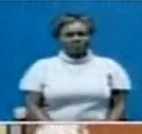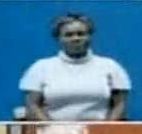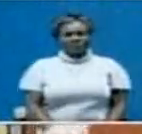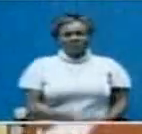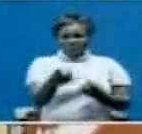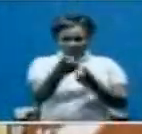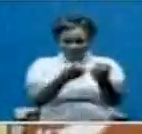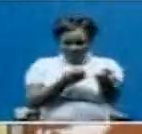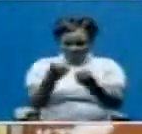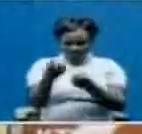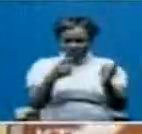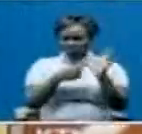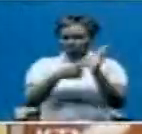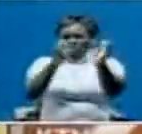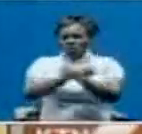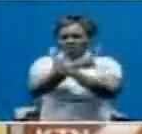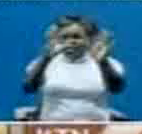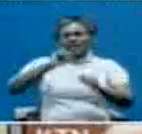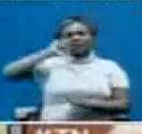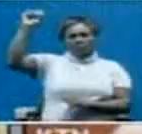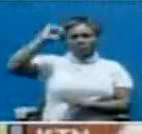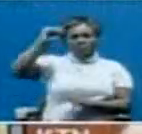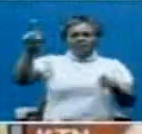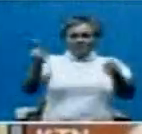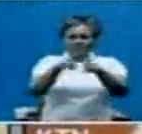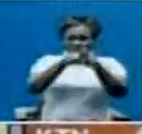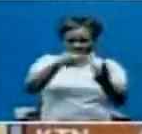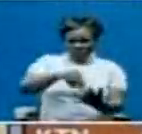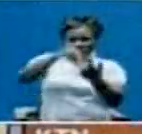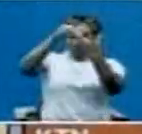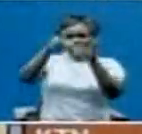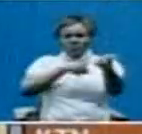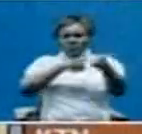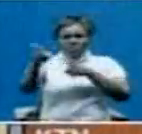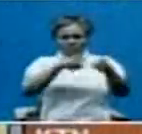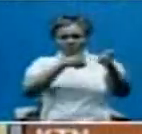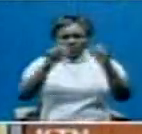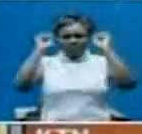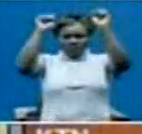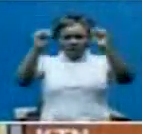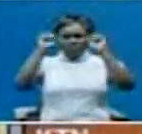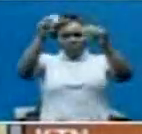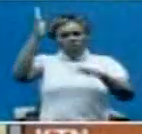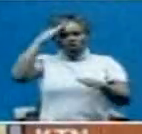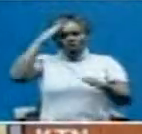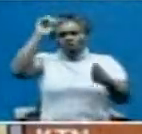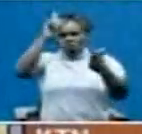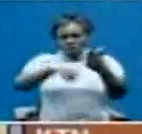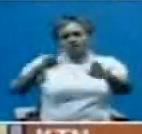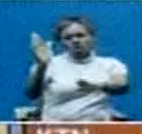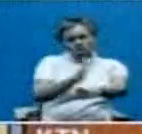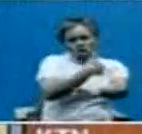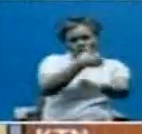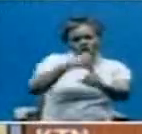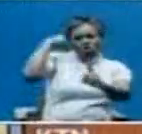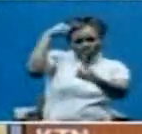Mvuto wake ulikuwa bayana katika ulingo wa kisiasa, na hasa kwenye misafara kampeni, ambapo anafahamika kunadi wimbo